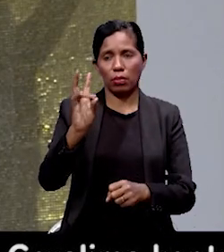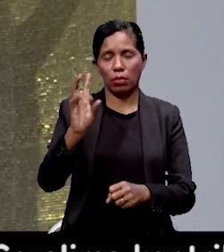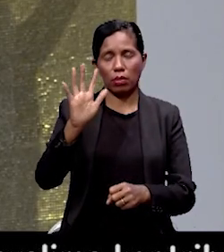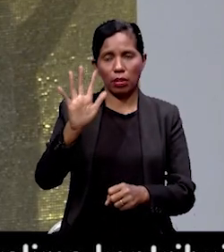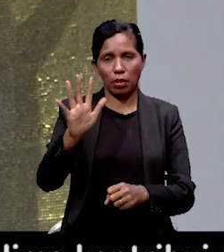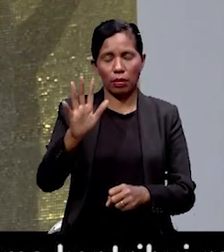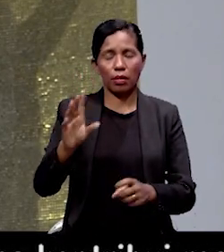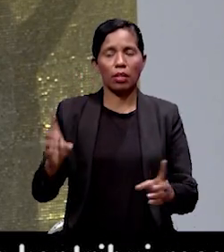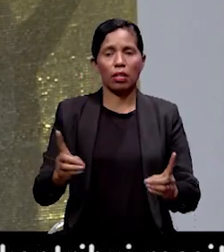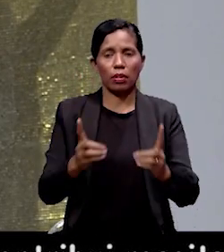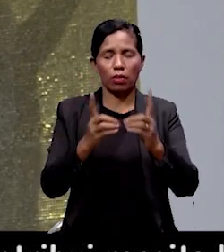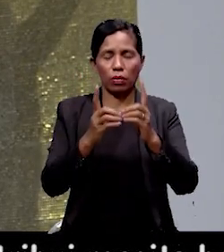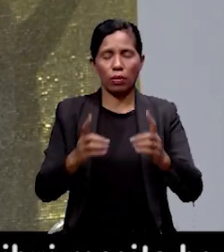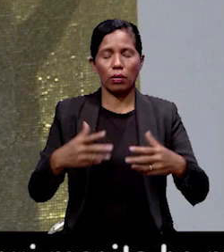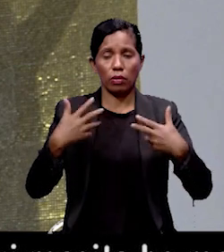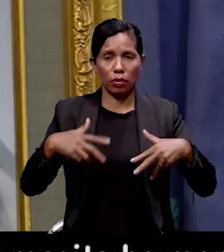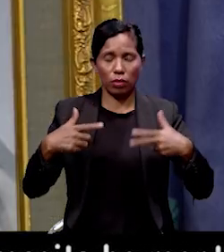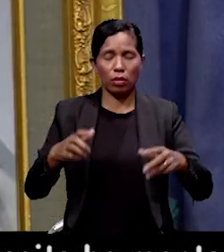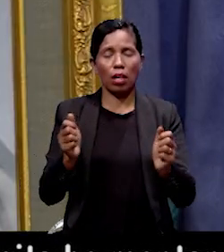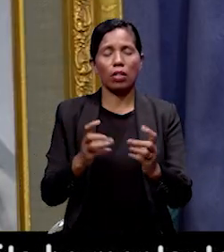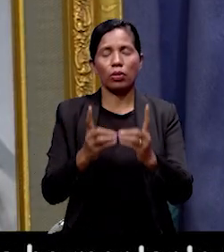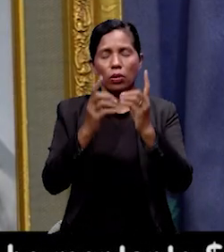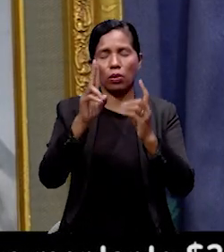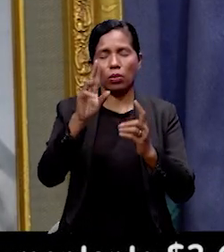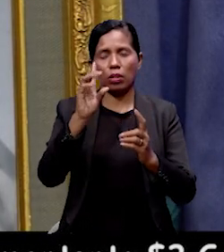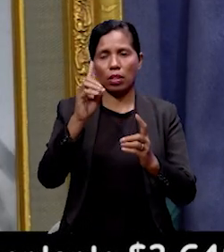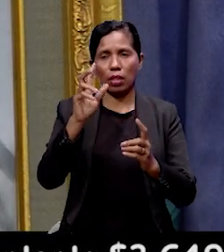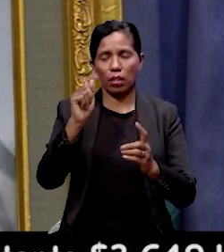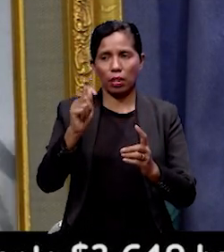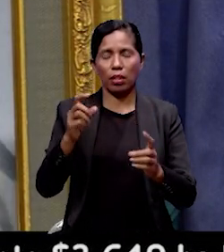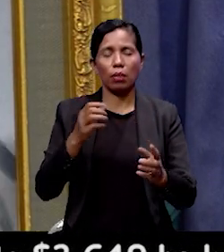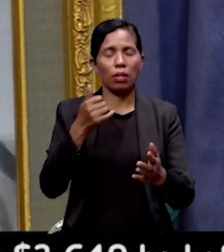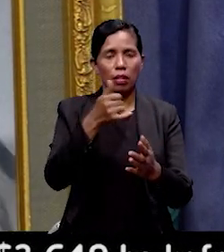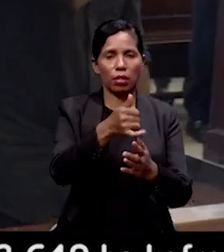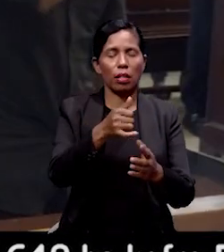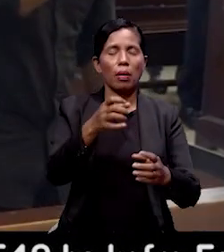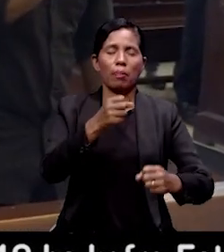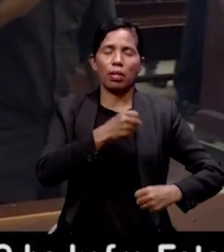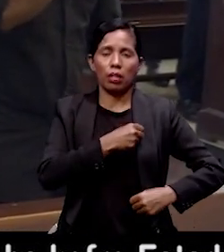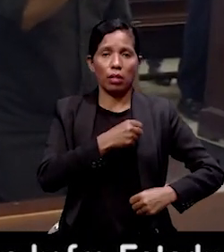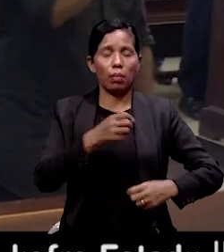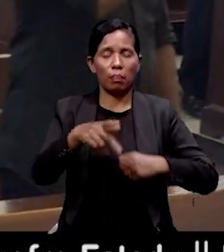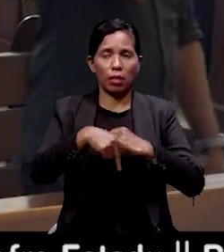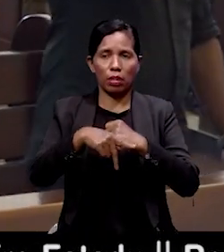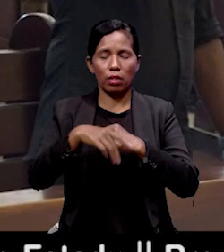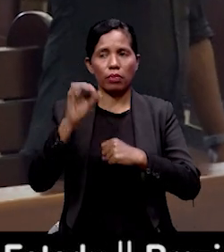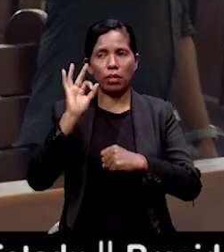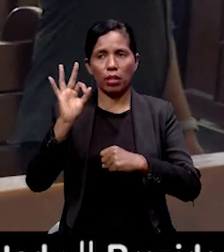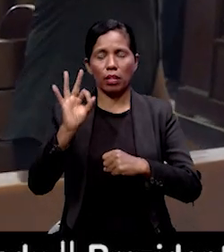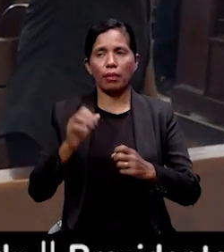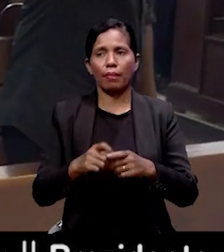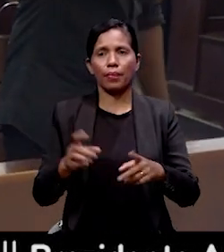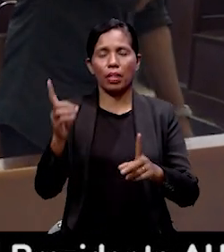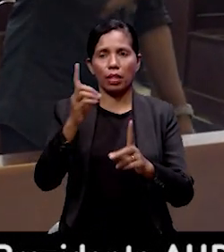durante kontra golpe hasor UDT senyor Humberto adere ba freteling nudar valentil. Iha lorong hat